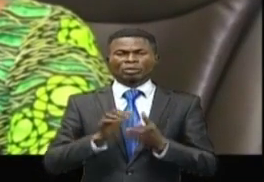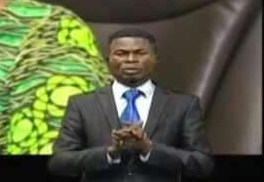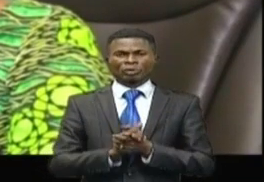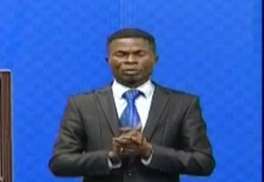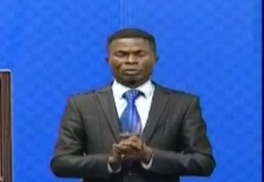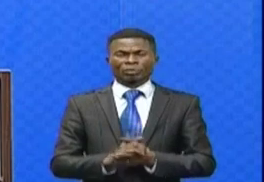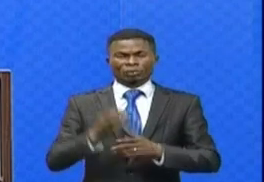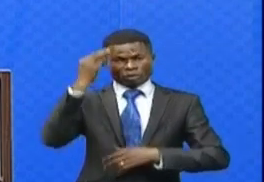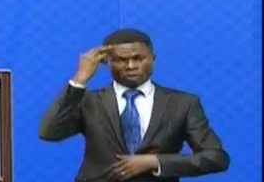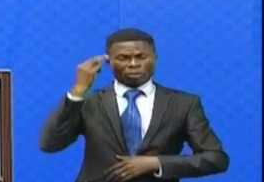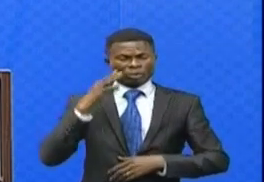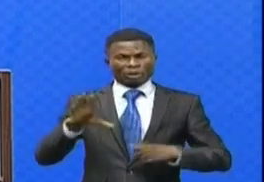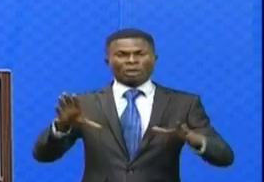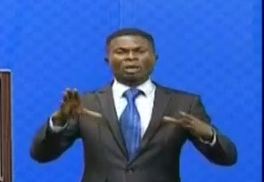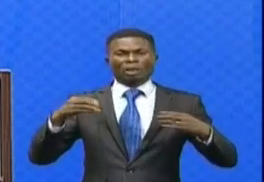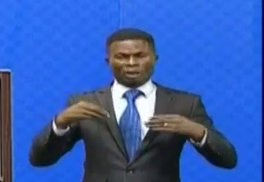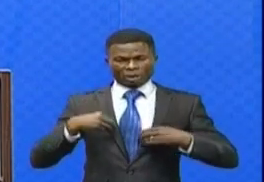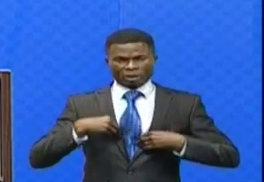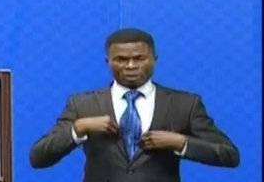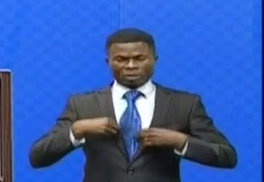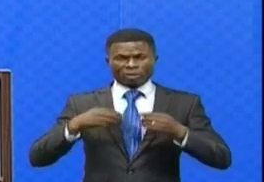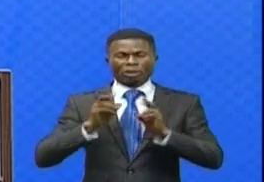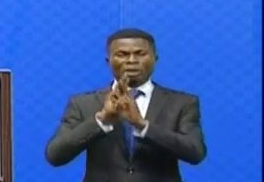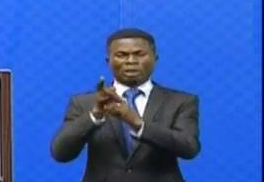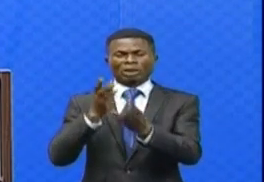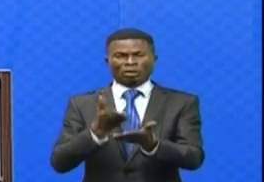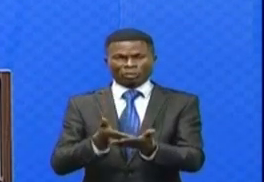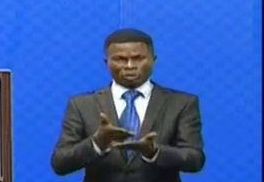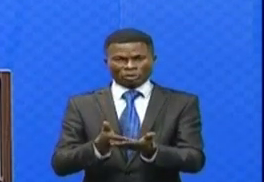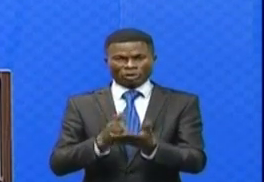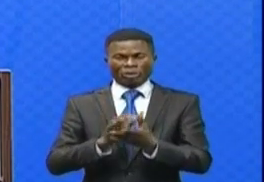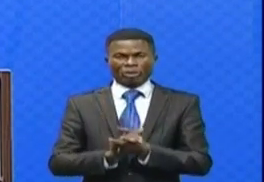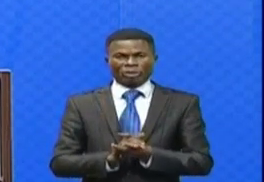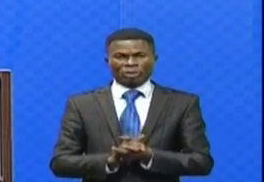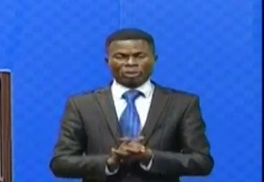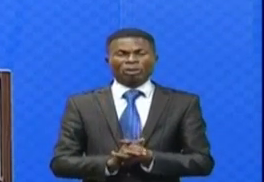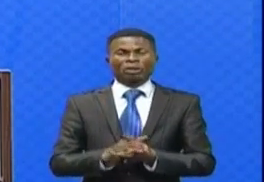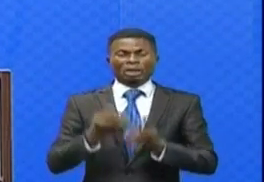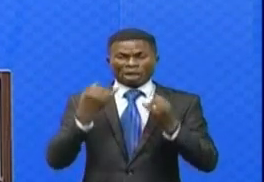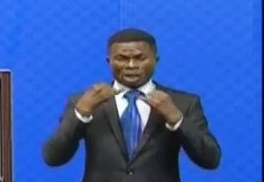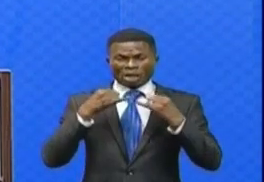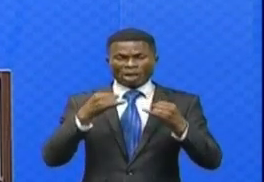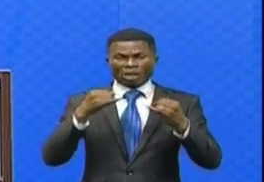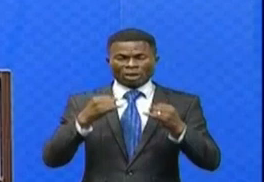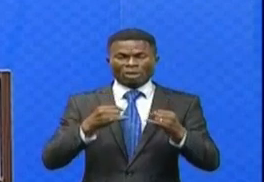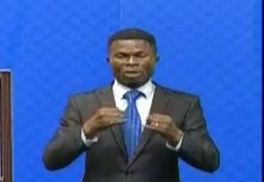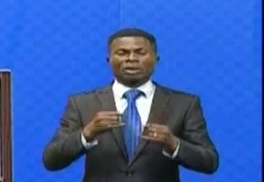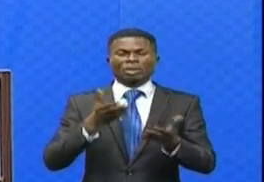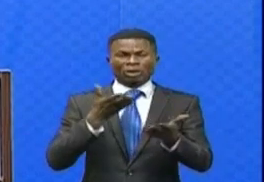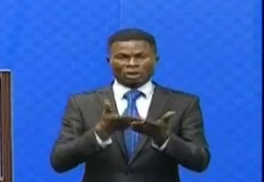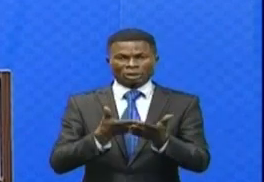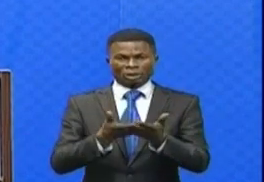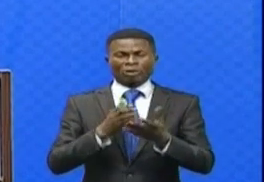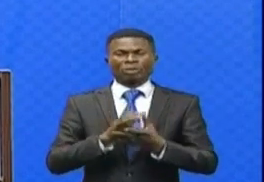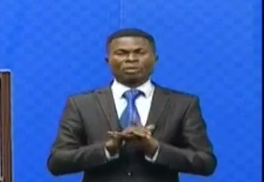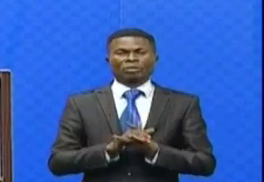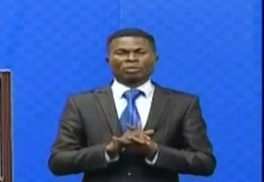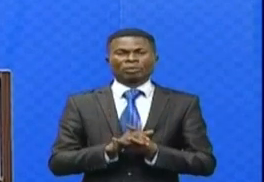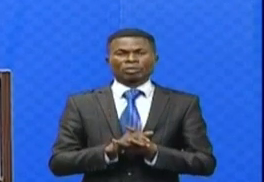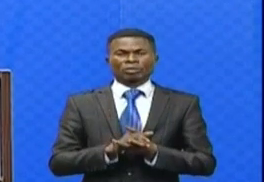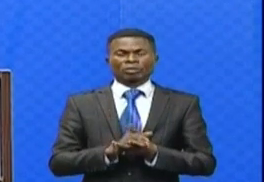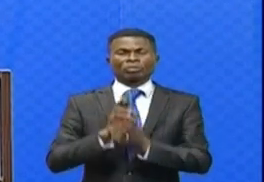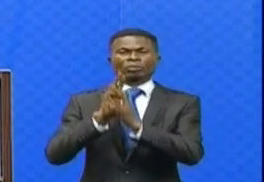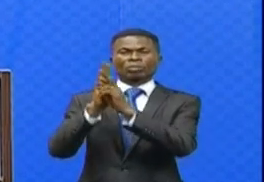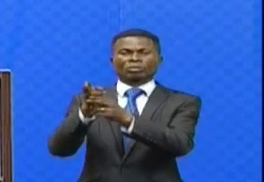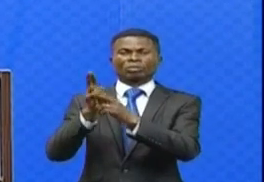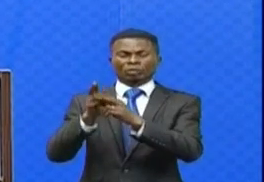le conseil a pris acte ne sera pas toujours sur ces chapitres de points d'information rapport